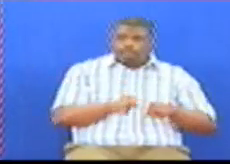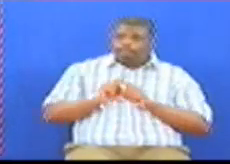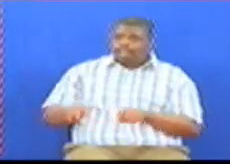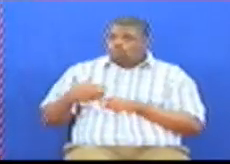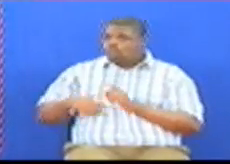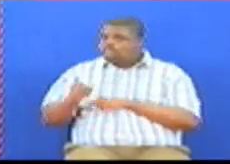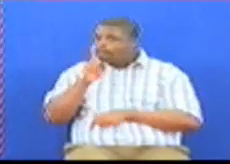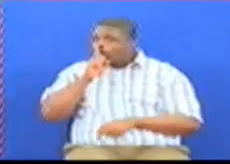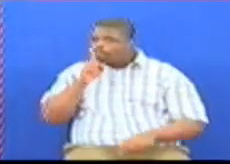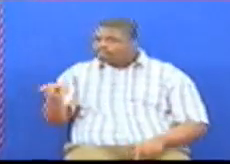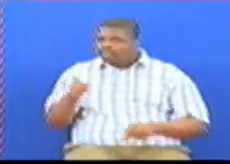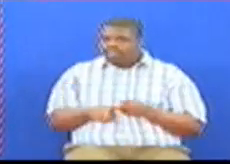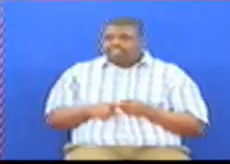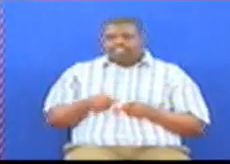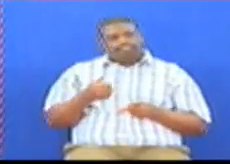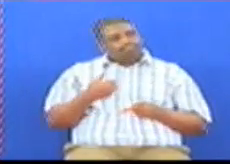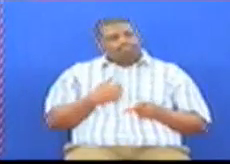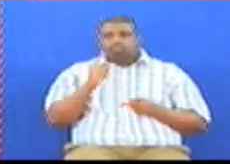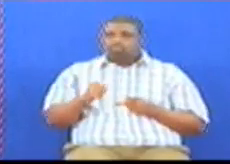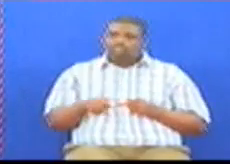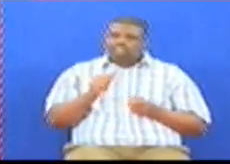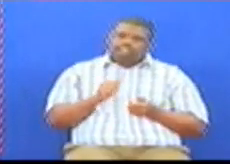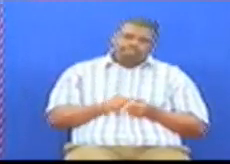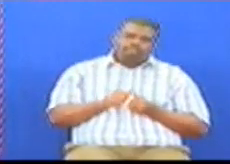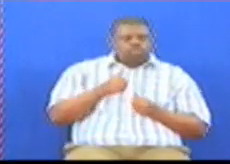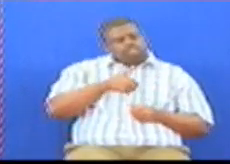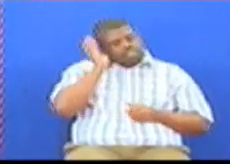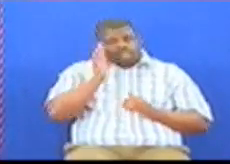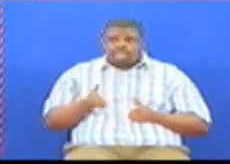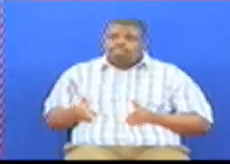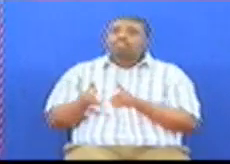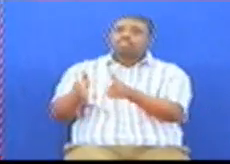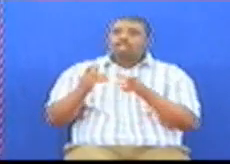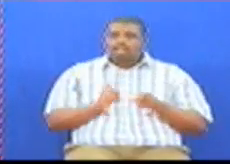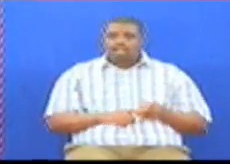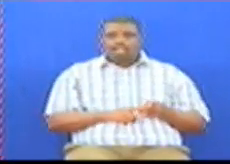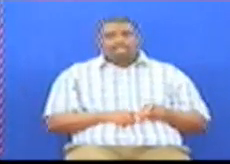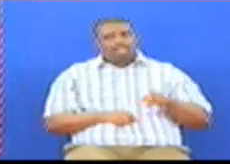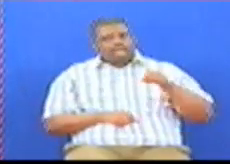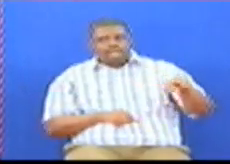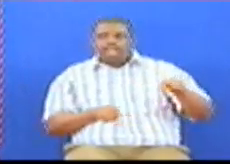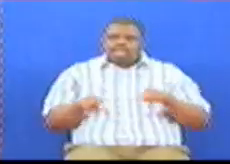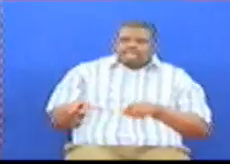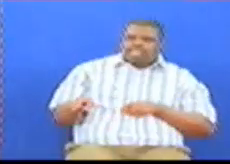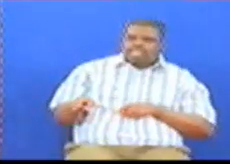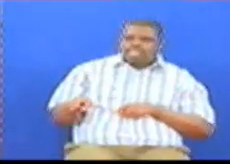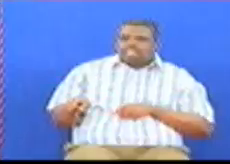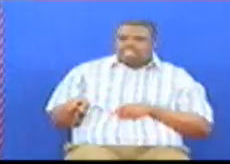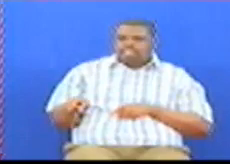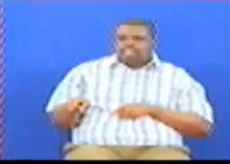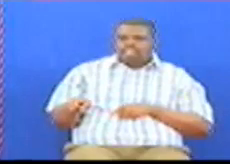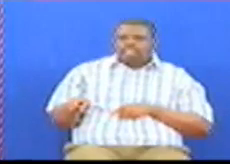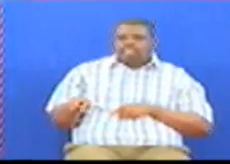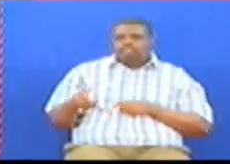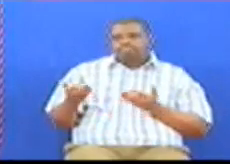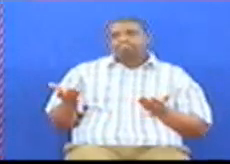kimya. Kulikuwa na sintofahamu nyingi kubwa katika maeneo ya serikali za mitaa kwa hivi mambo hii haya mambo bado haja